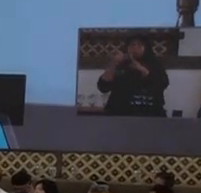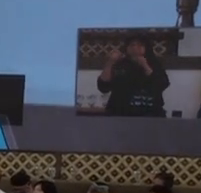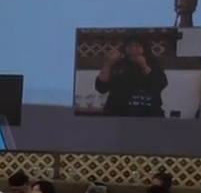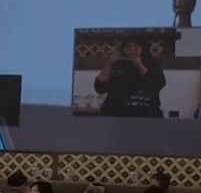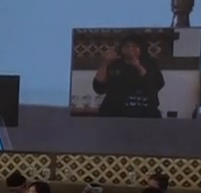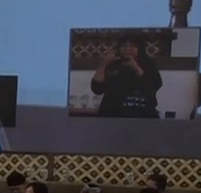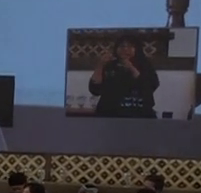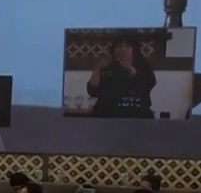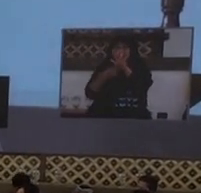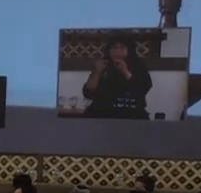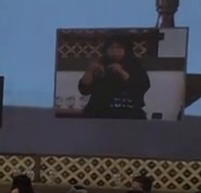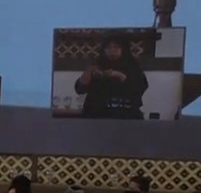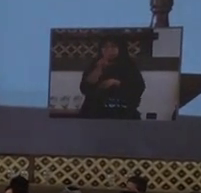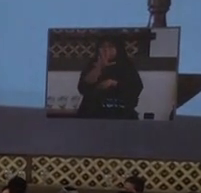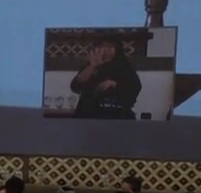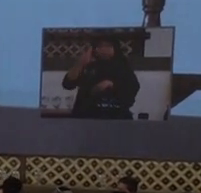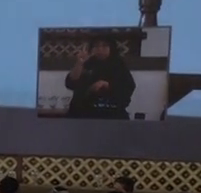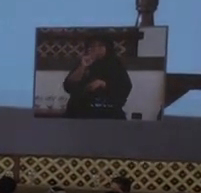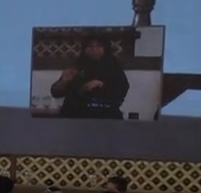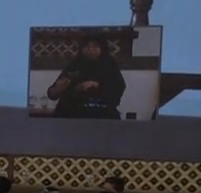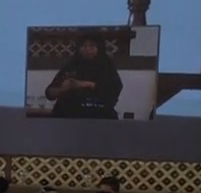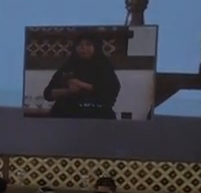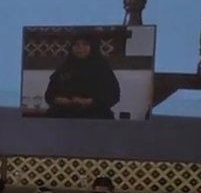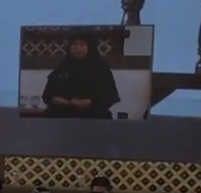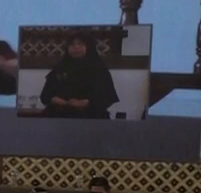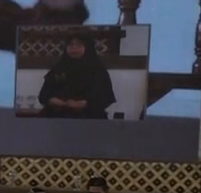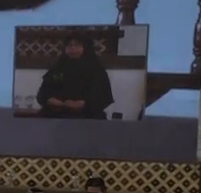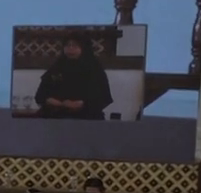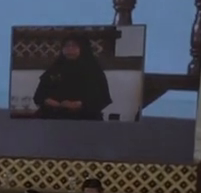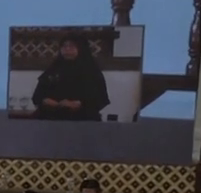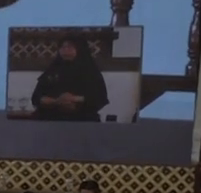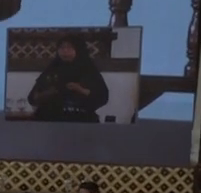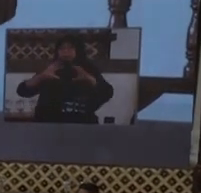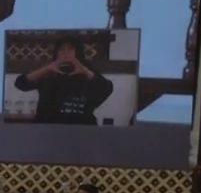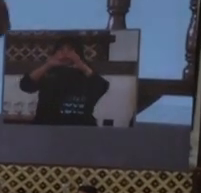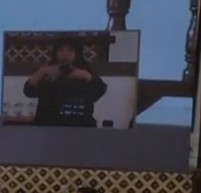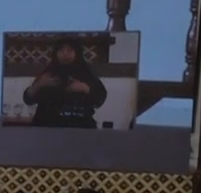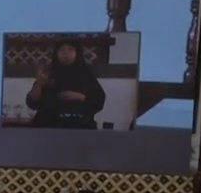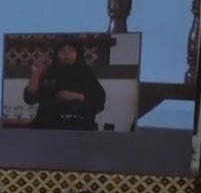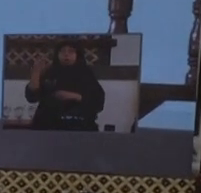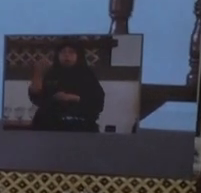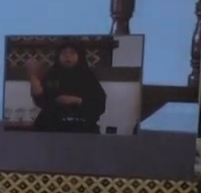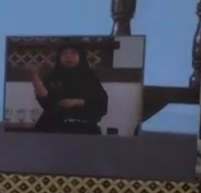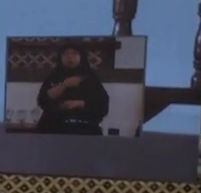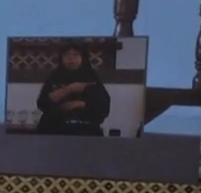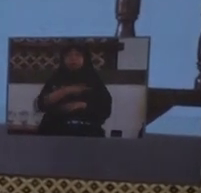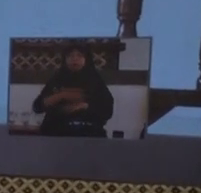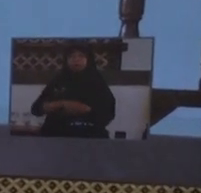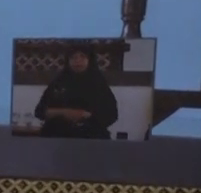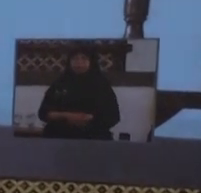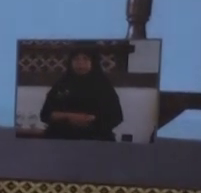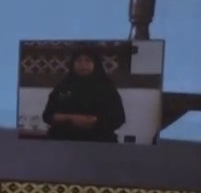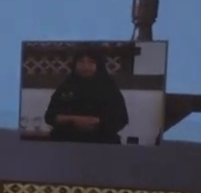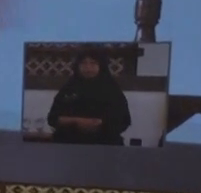remaja Hai selebihnya swasta dunia berubah dengan cepat kita menyiapkan dengan cara